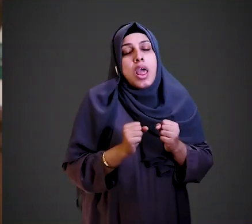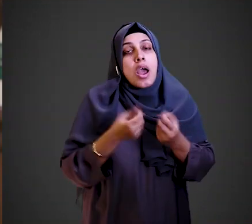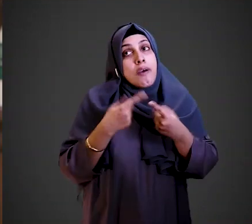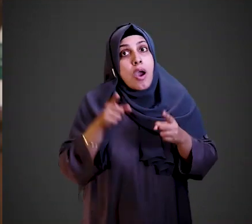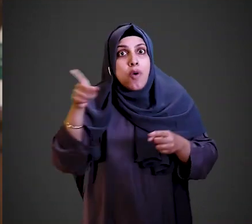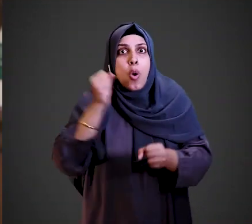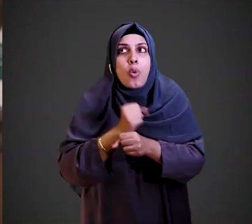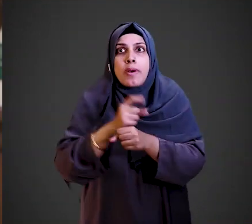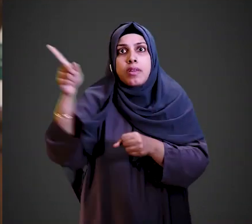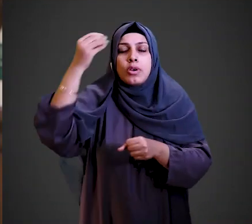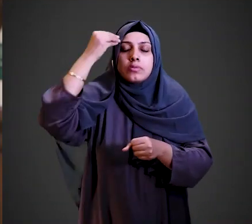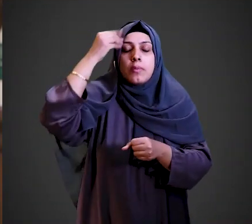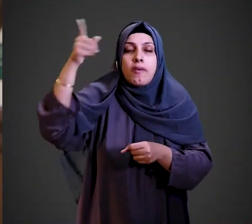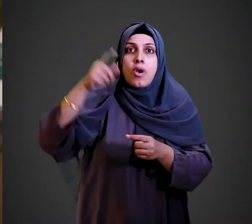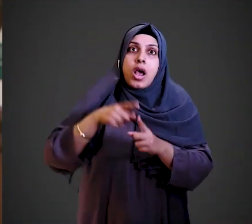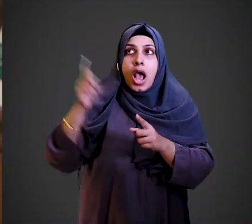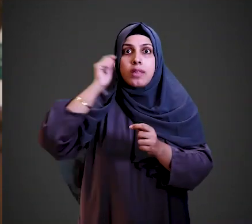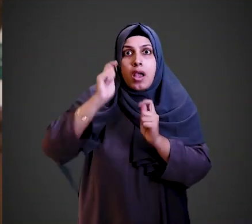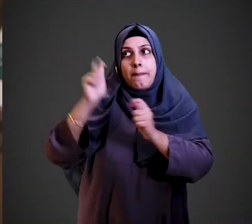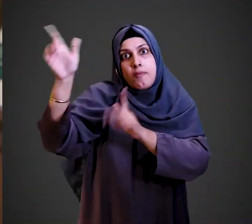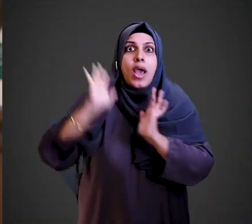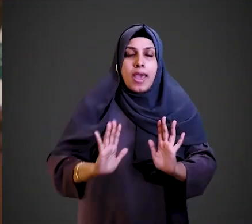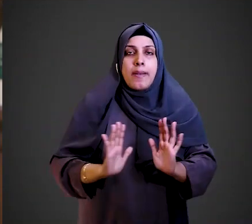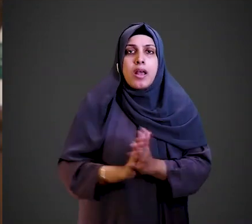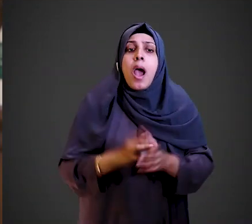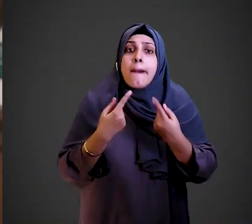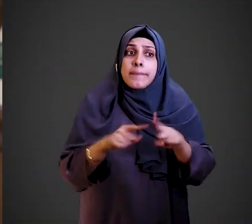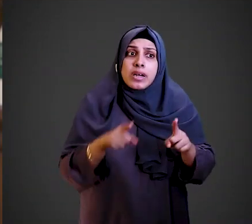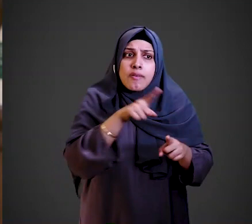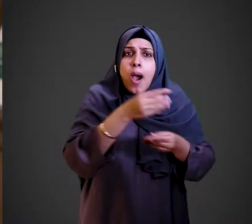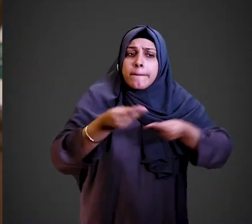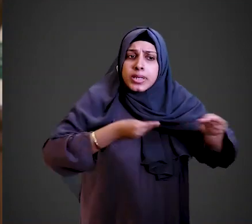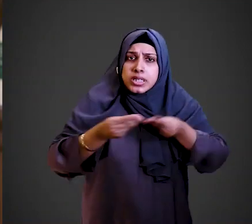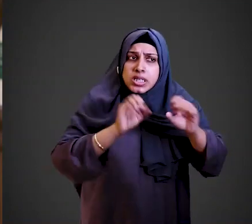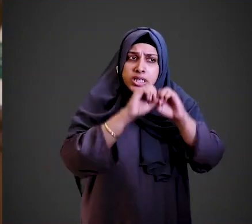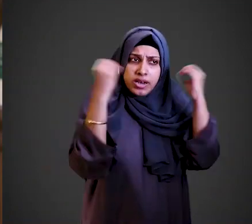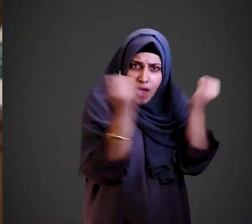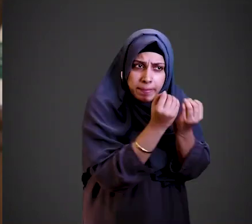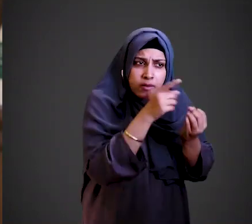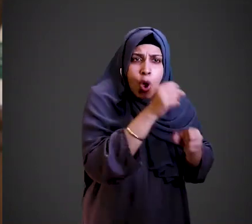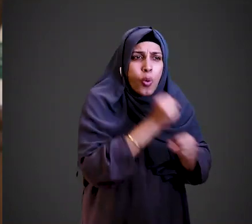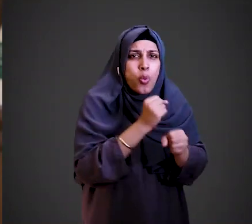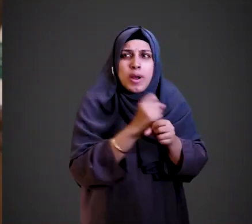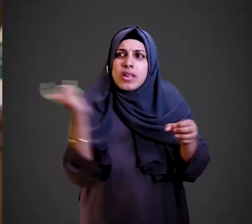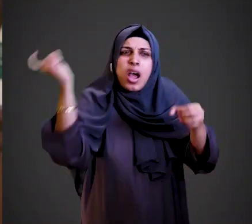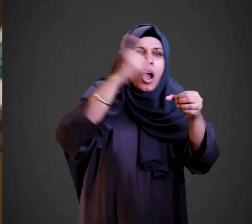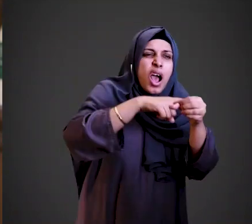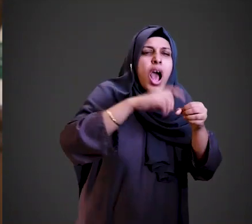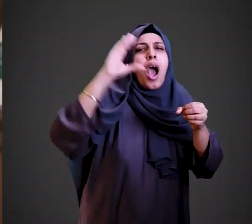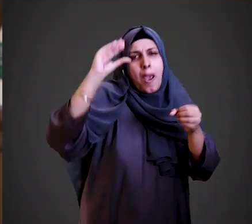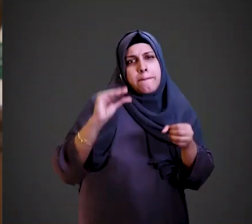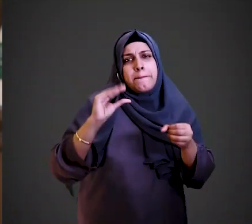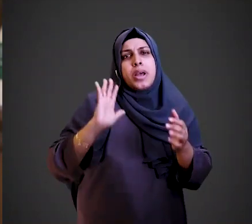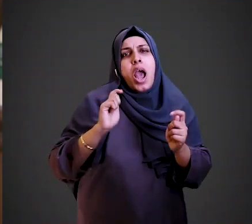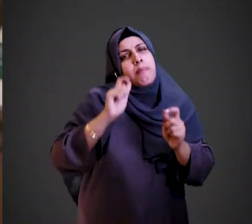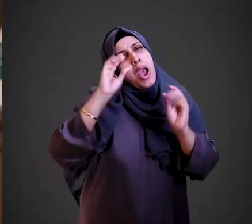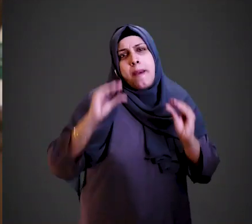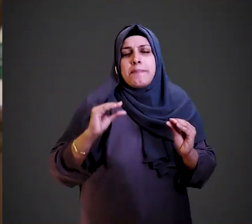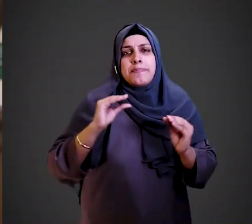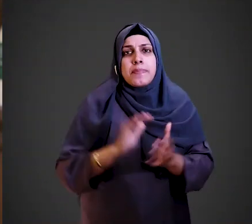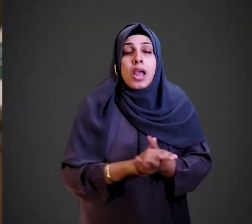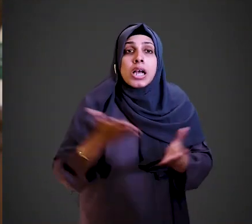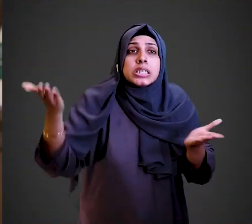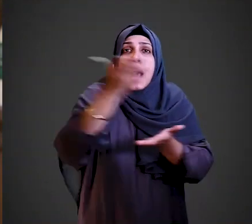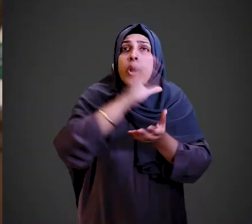لیے مشکل ہے. تو وہاں پر تو حکومت کا رول بنتا ہے، لیکن ایک بزنس کی انوائرمنٹ کے اندر حکومت کا رول تھوڑا کم ہو سکتا